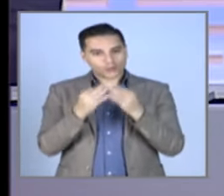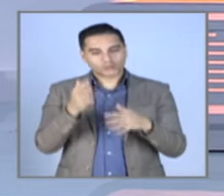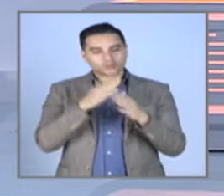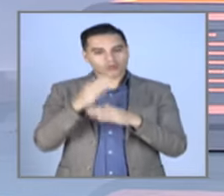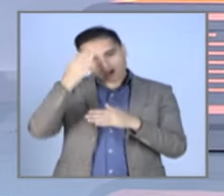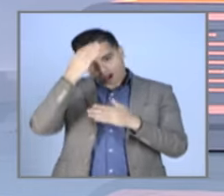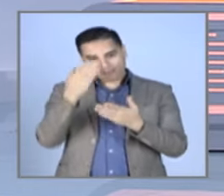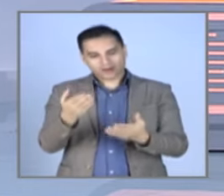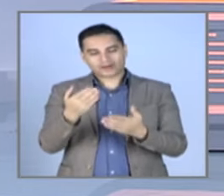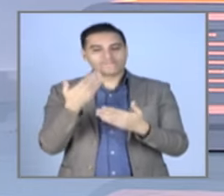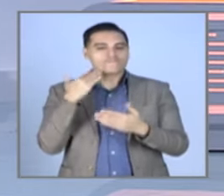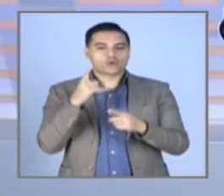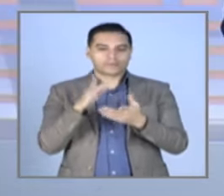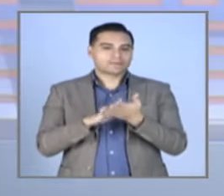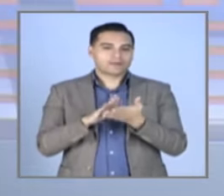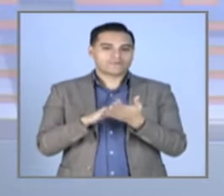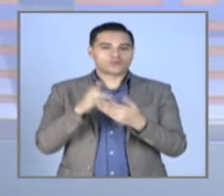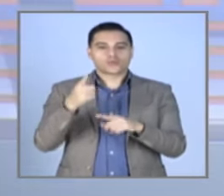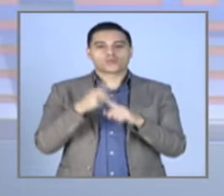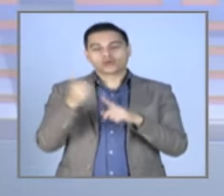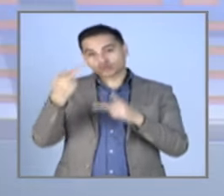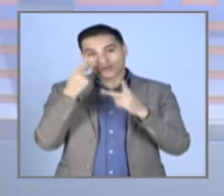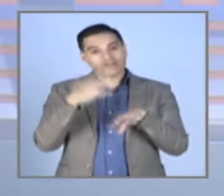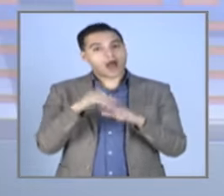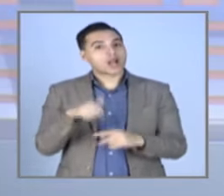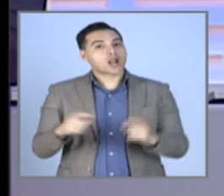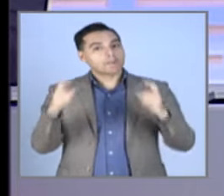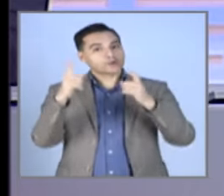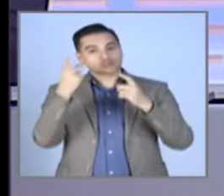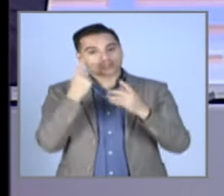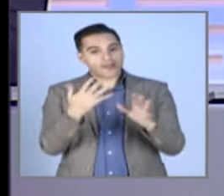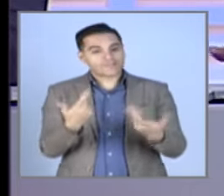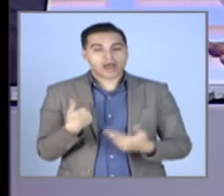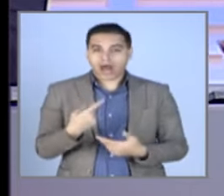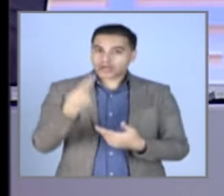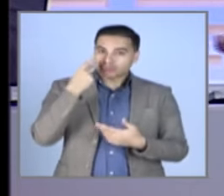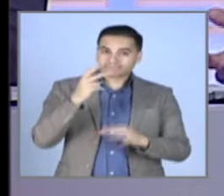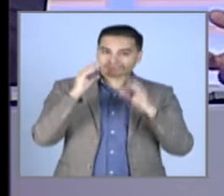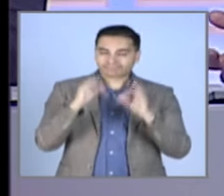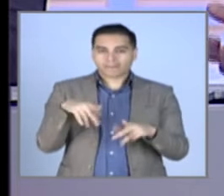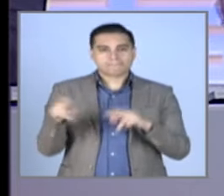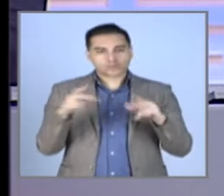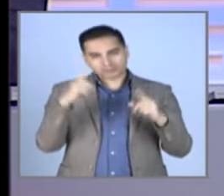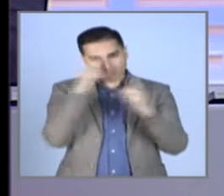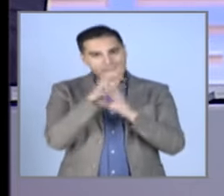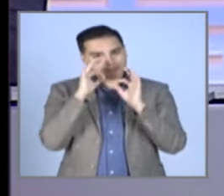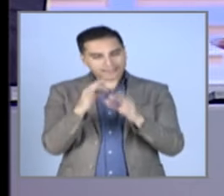كلها فخوره بيكي. الحمد لله. برافو عليكي. متوقعه ايه من الموسم ده؟ صراحه انا متوقعه ان هو هيبقى موسم صعب جدا، خصوصا ان اول حلقه مع